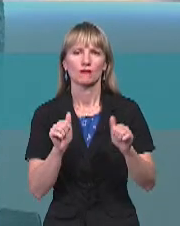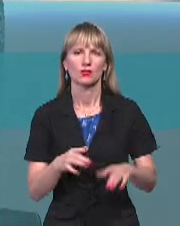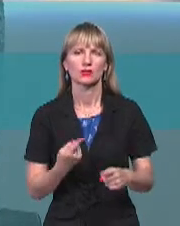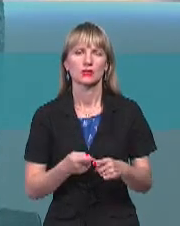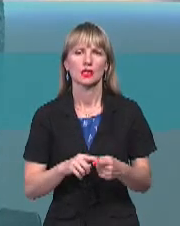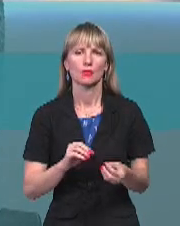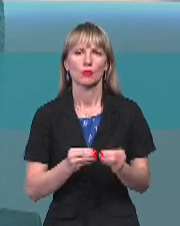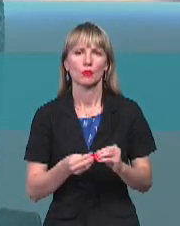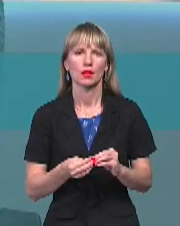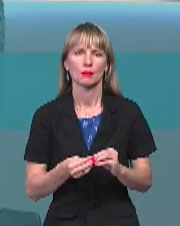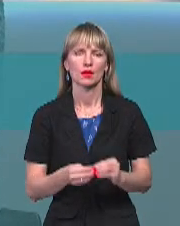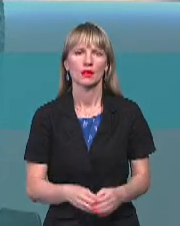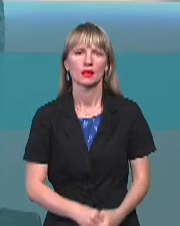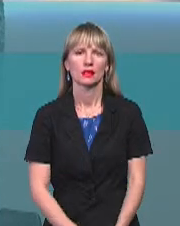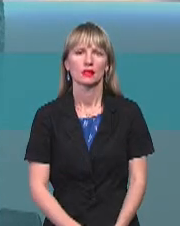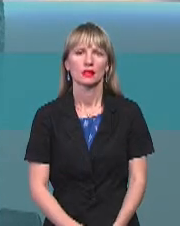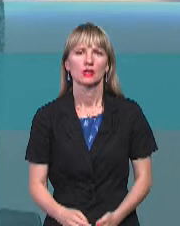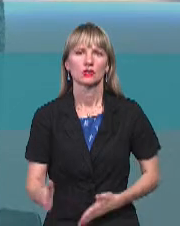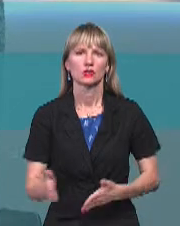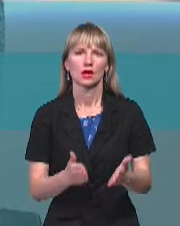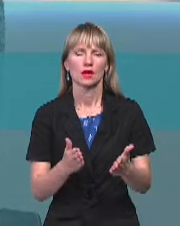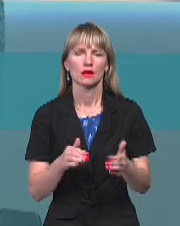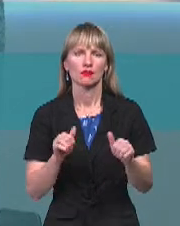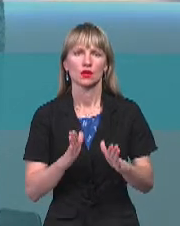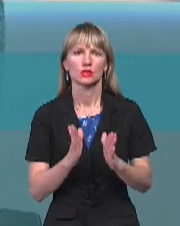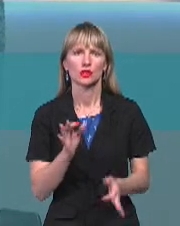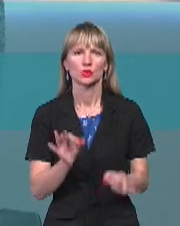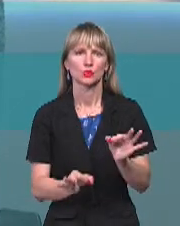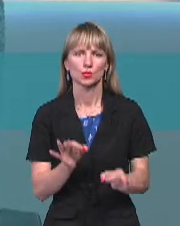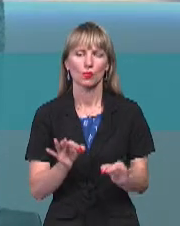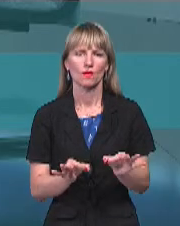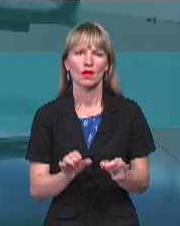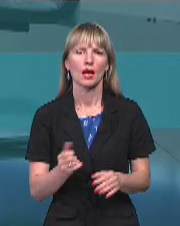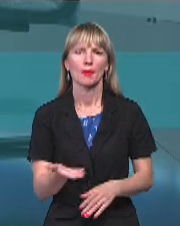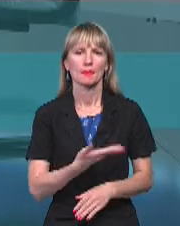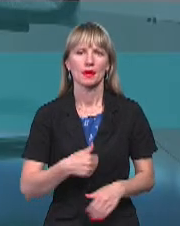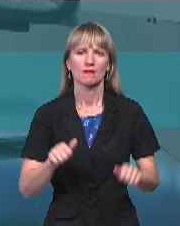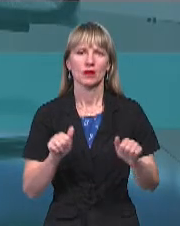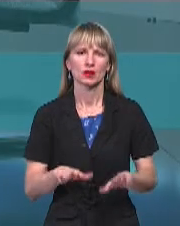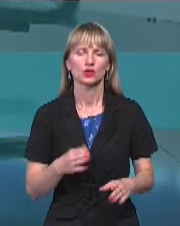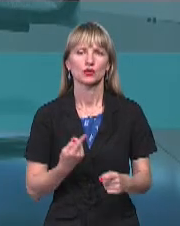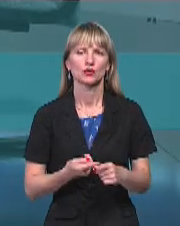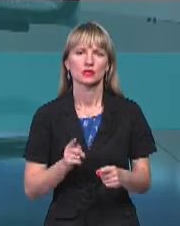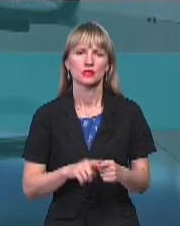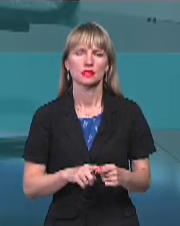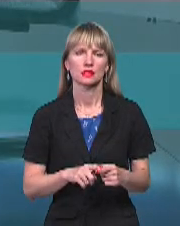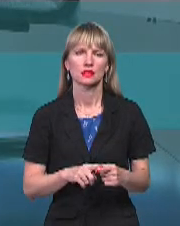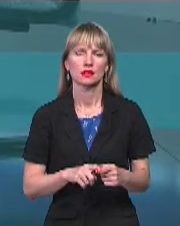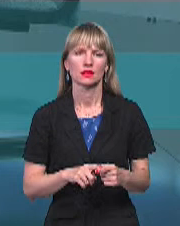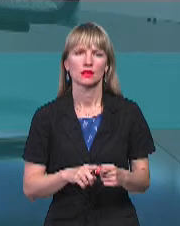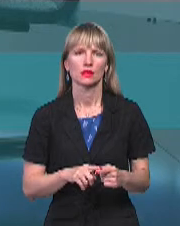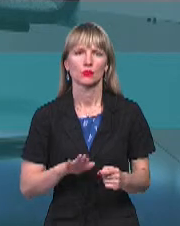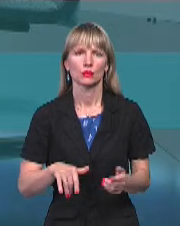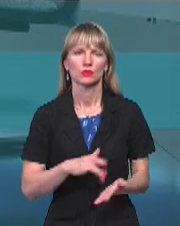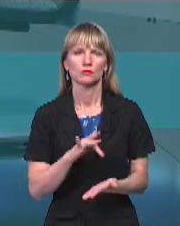проблеми? Шляхи вирішення тільки судові, а ми вирішуємо це,